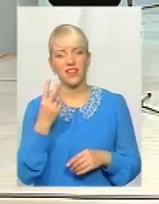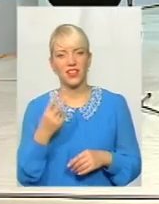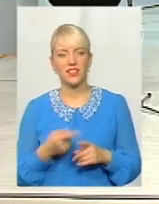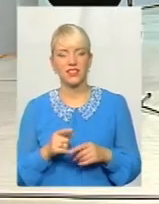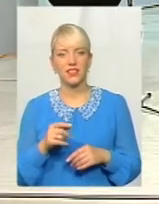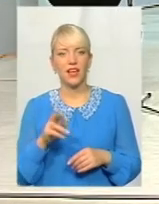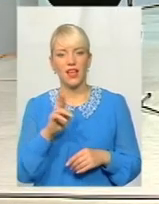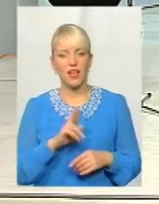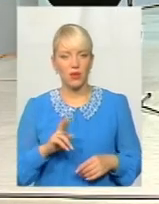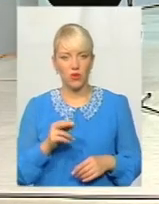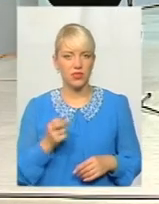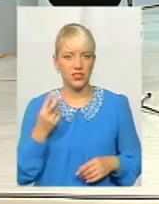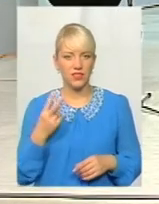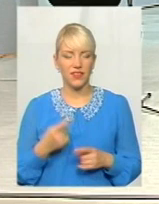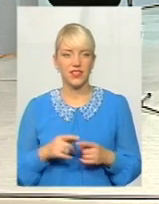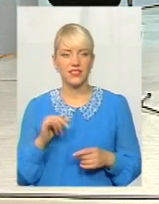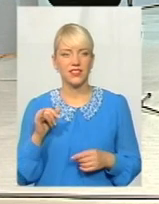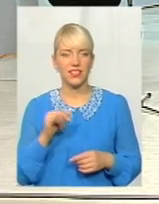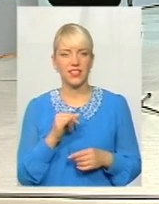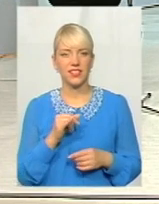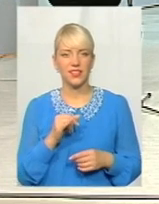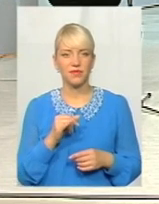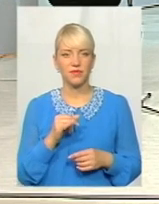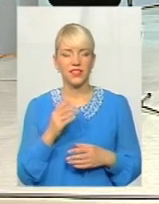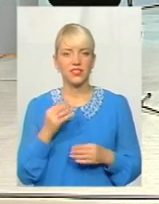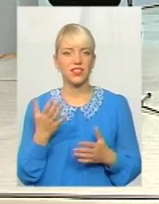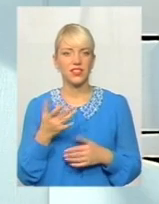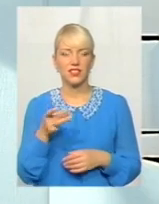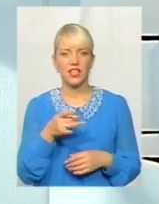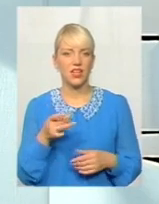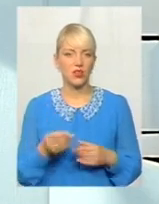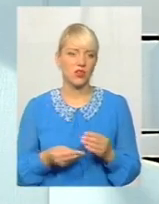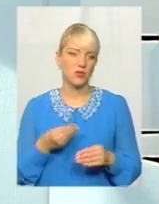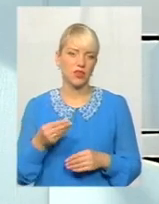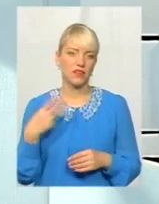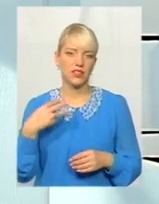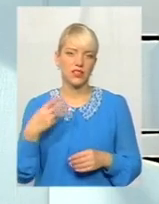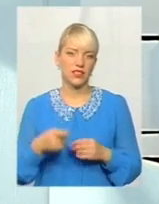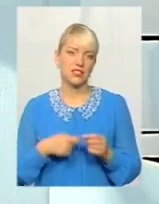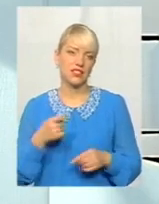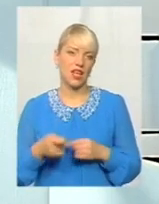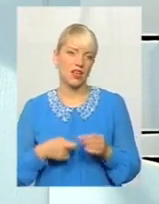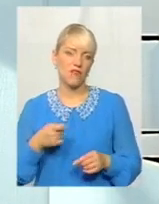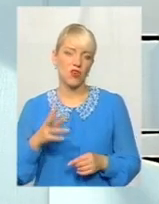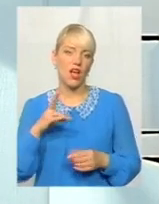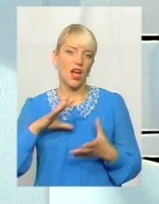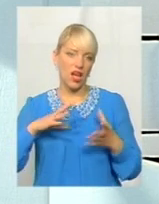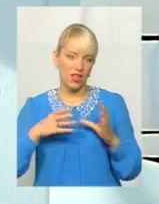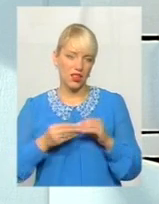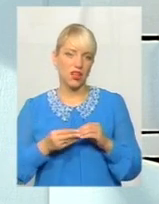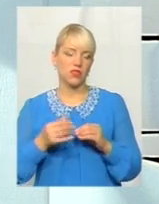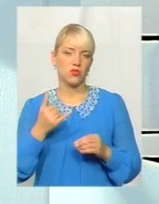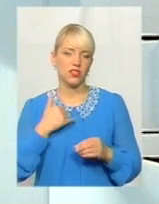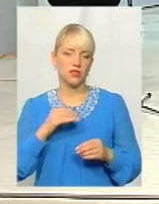– 12, і ще якийсь район подав близько 10 заявок. А так, у нас